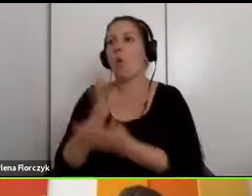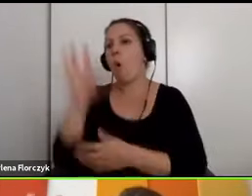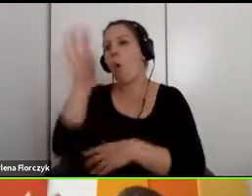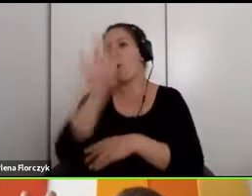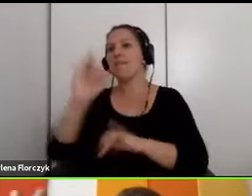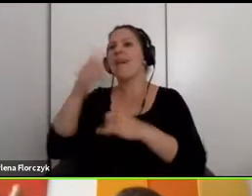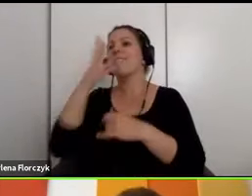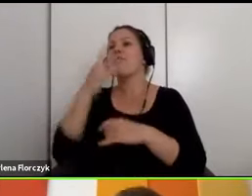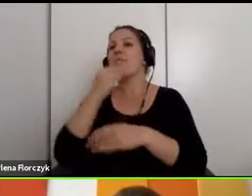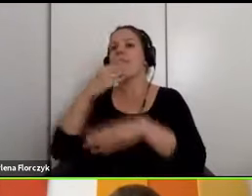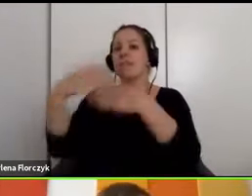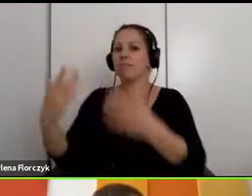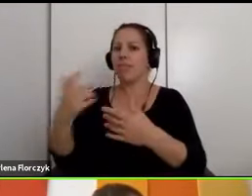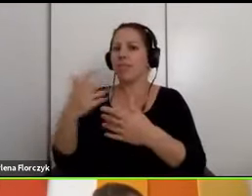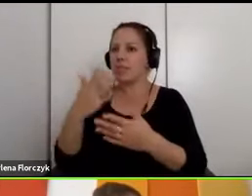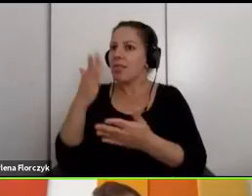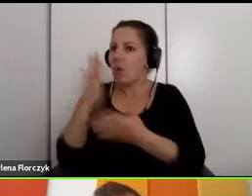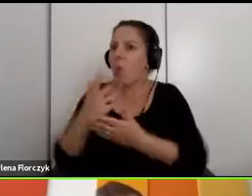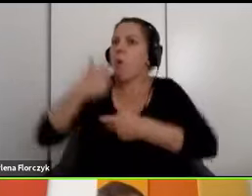tylko żeby go robić.